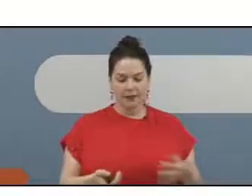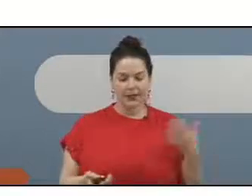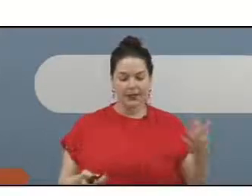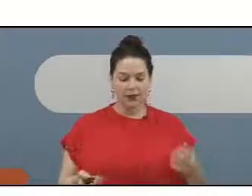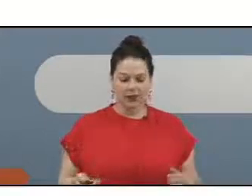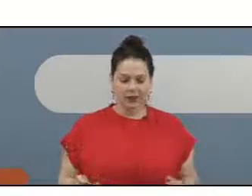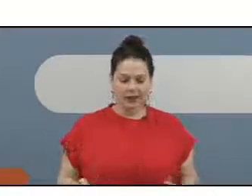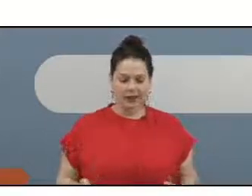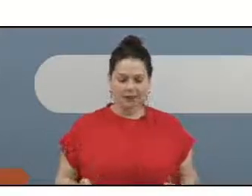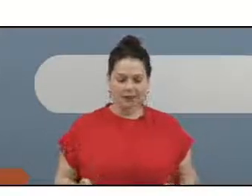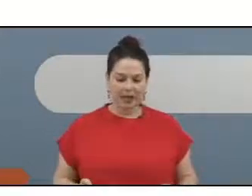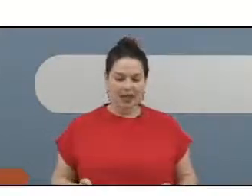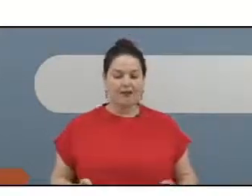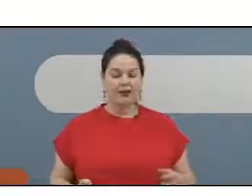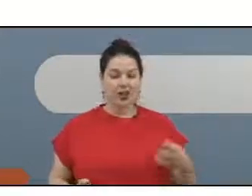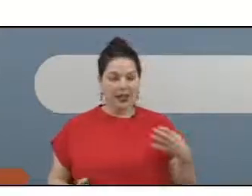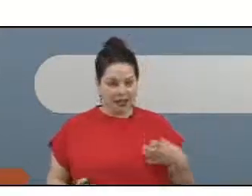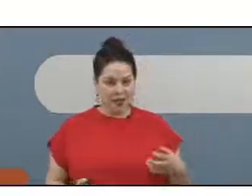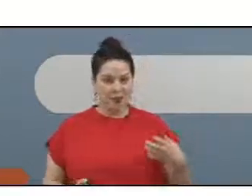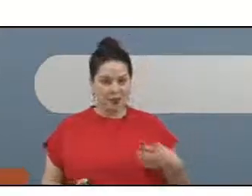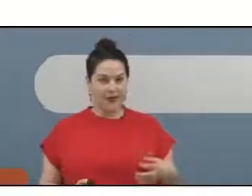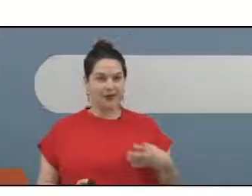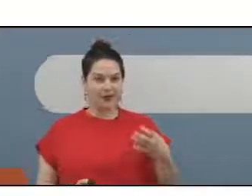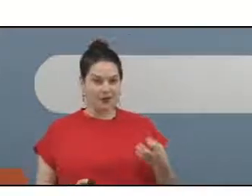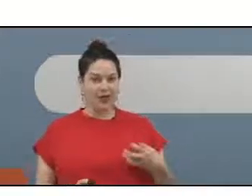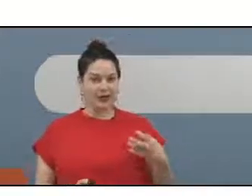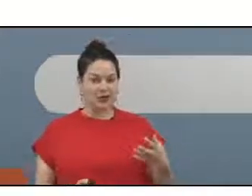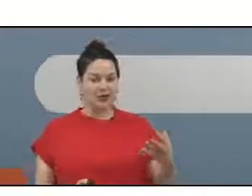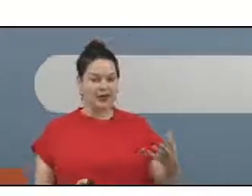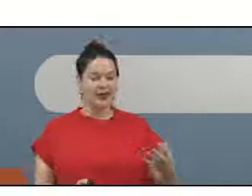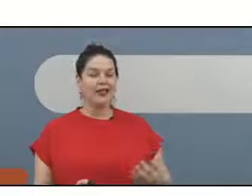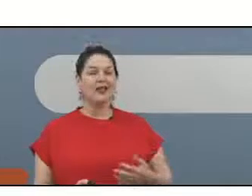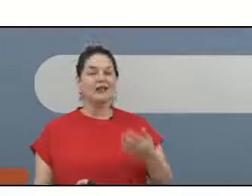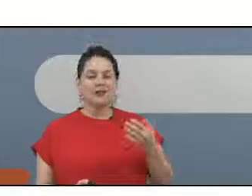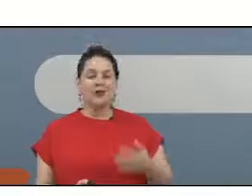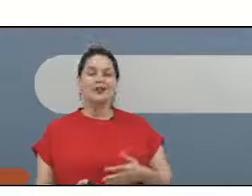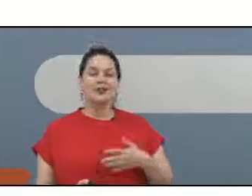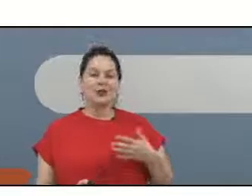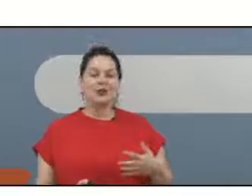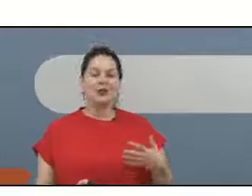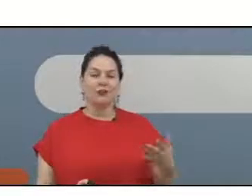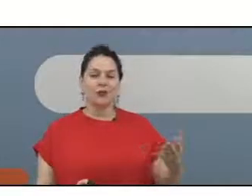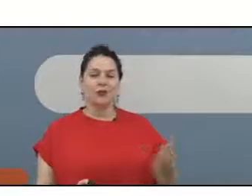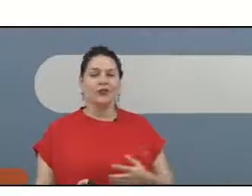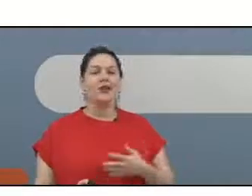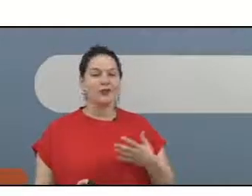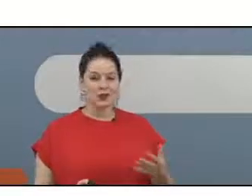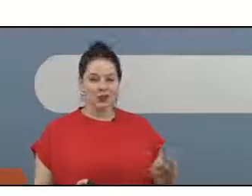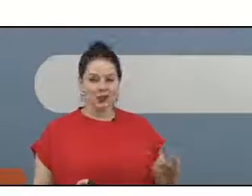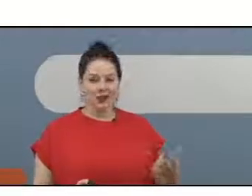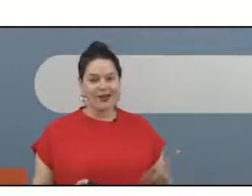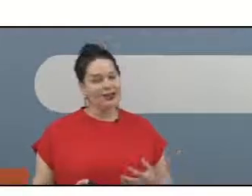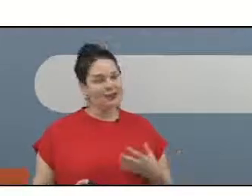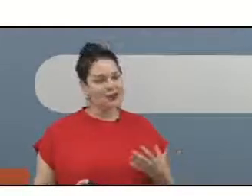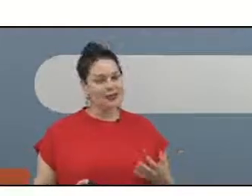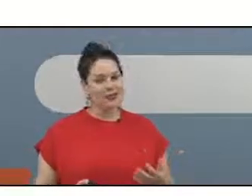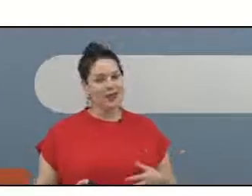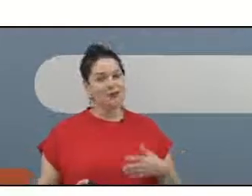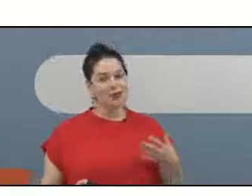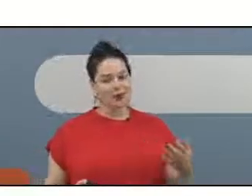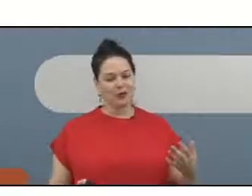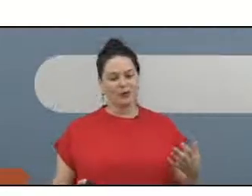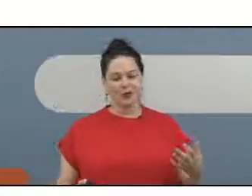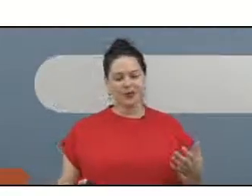כשהילד מעיז יותר מדי. והשאלה שבאמת אפשר לשאול היא, לפרוס או לא לפרוס? זאת השאלה,